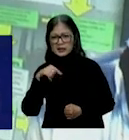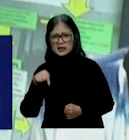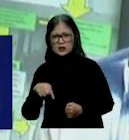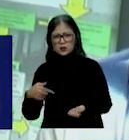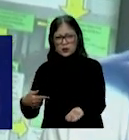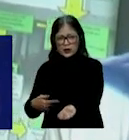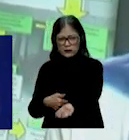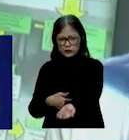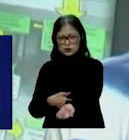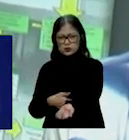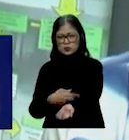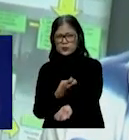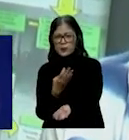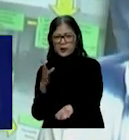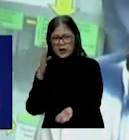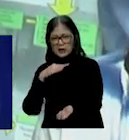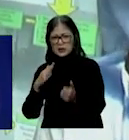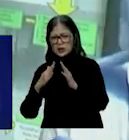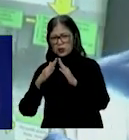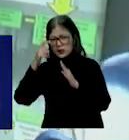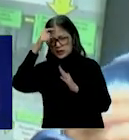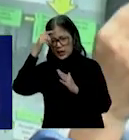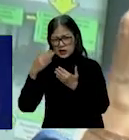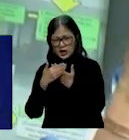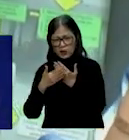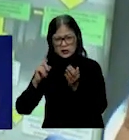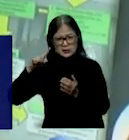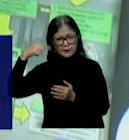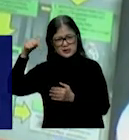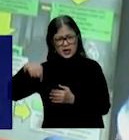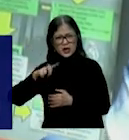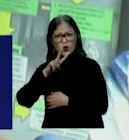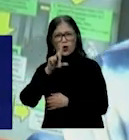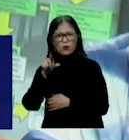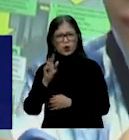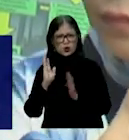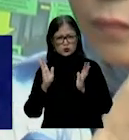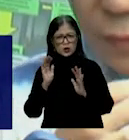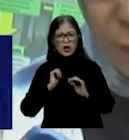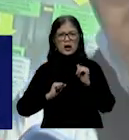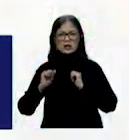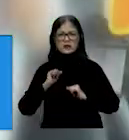Ini sudah 2 bulan. Sudah 2 bulan. Pak, aktivitas kita sehari-hari terganggu atau tidak, Pak? Ya terganggu.